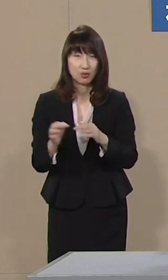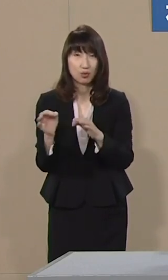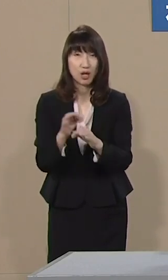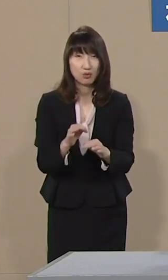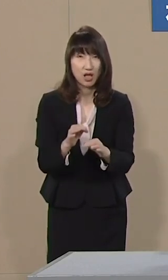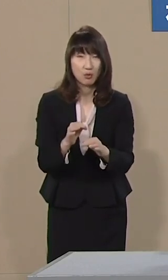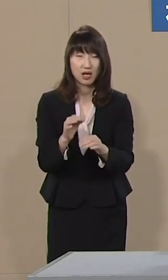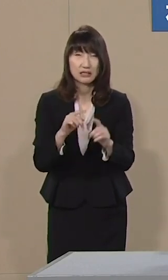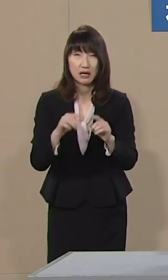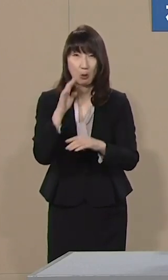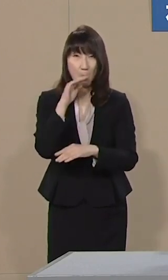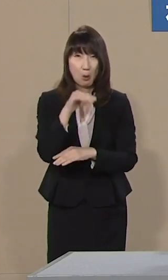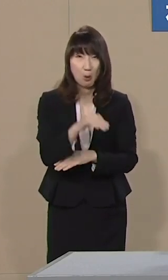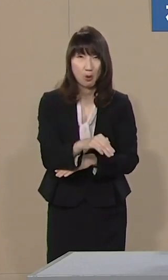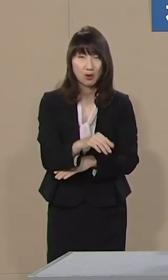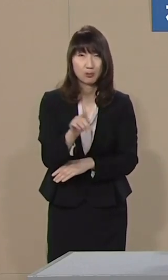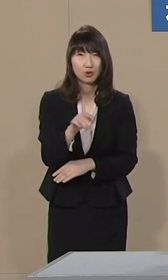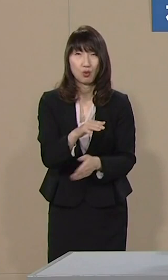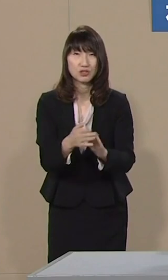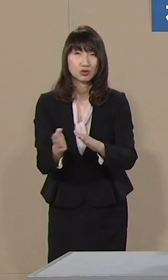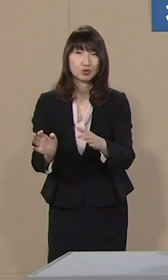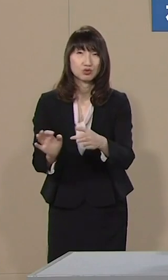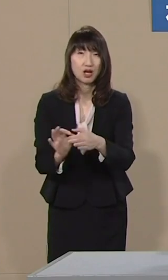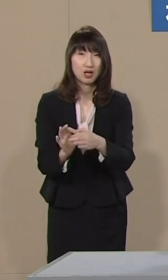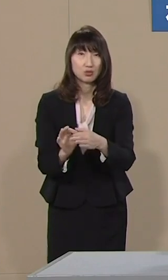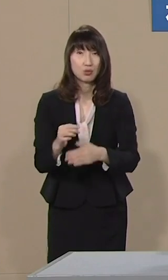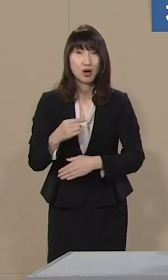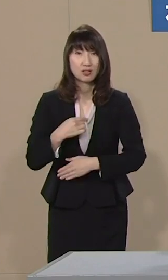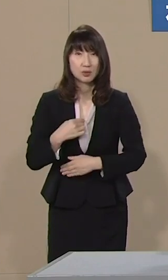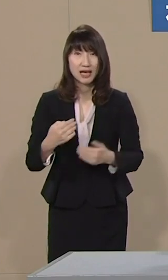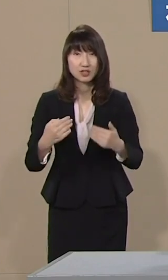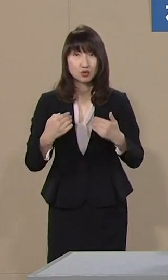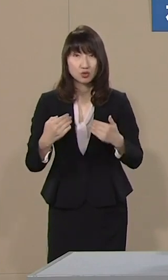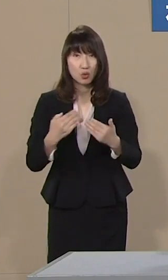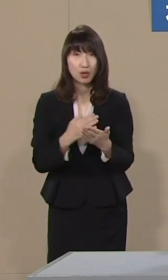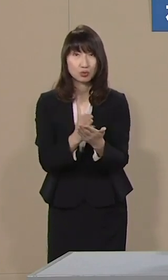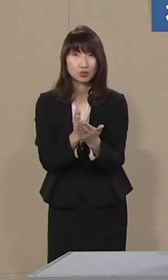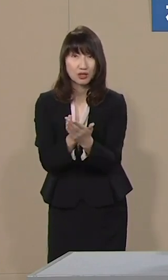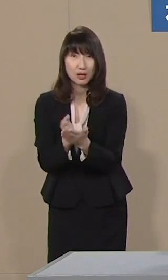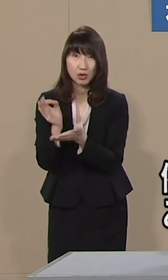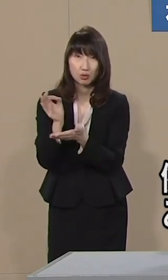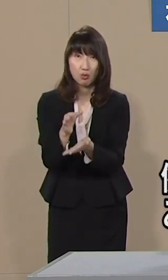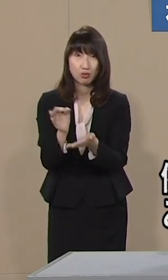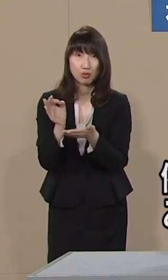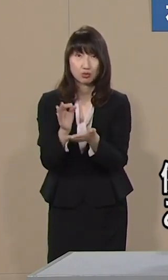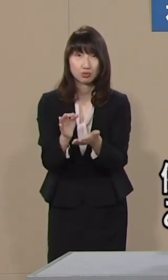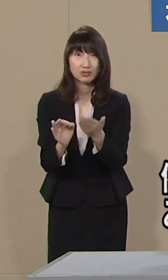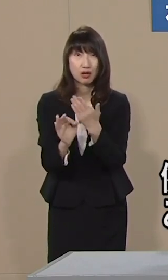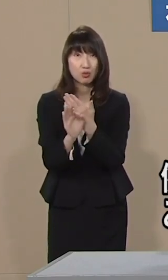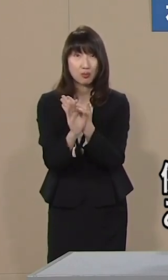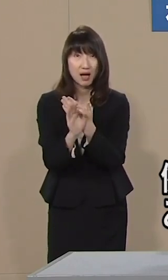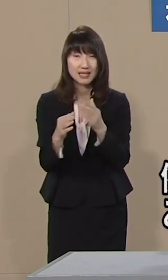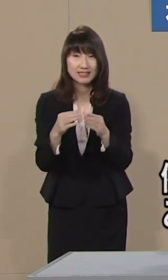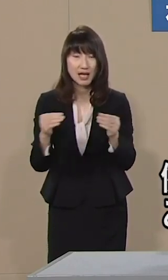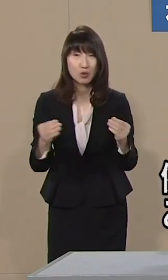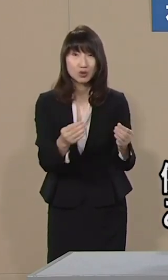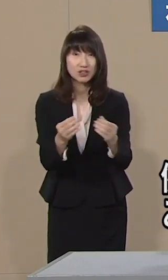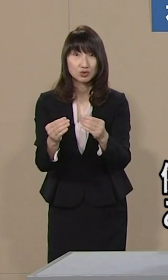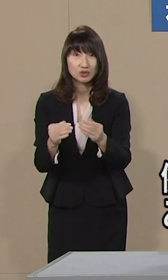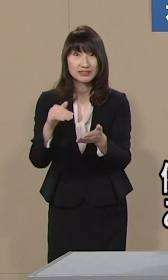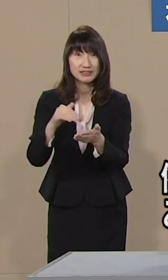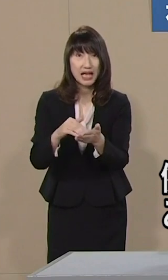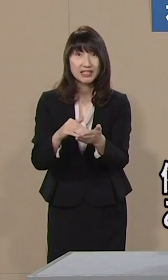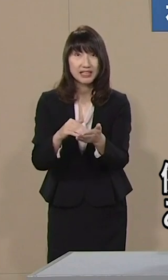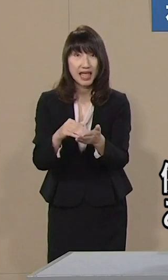はか人が主義ます私は必要な分野に積極的な投資を行います例えば全国一律最低